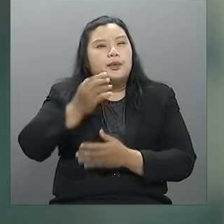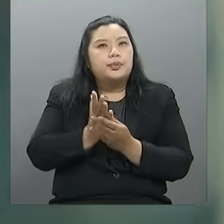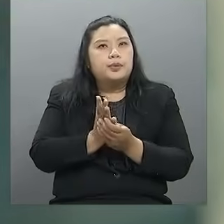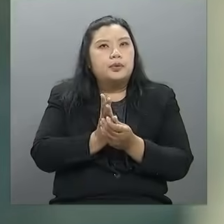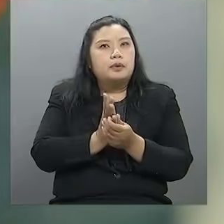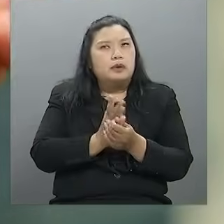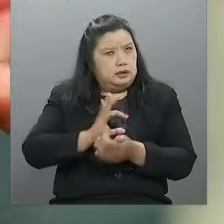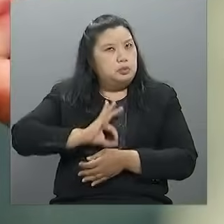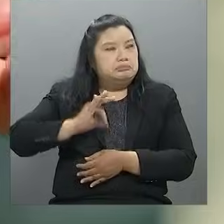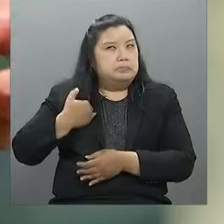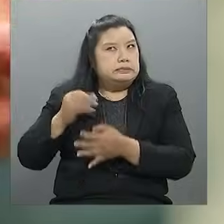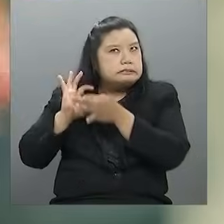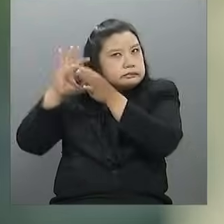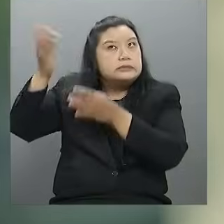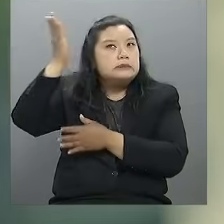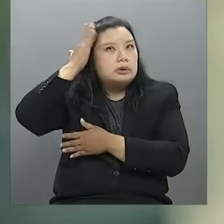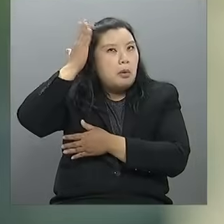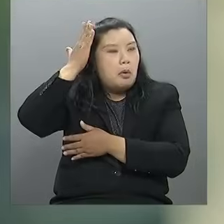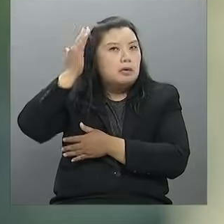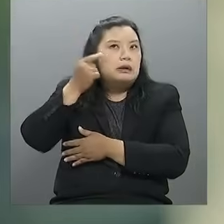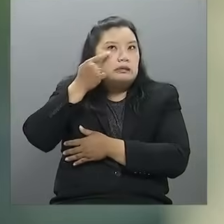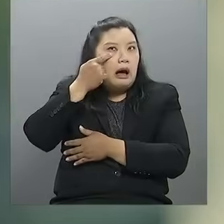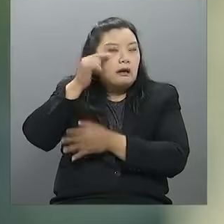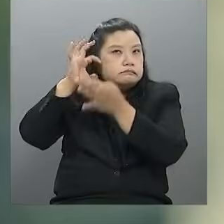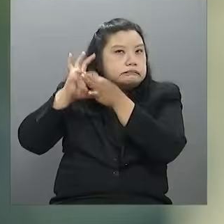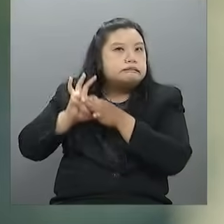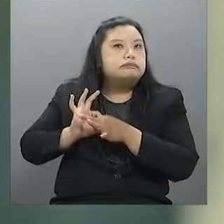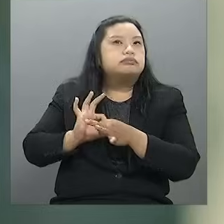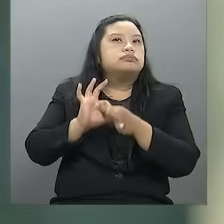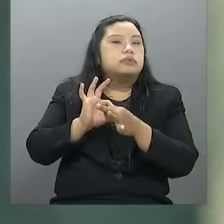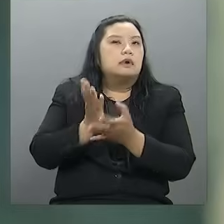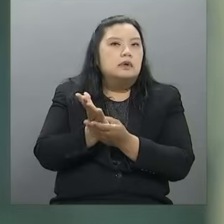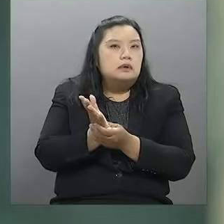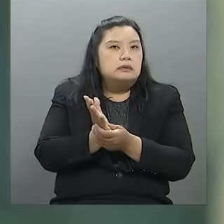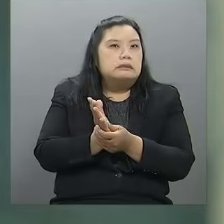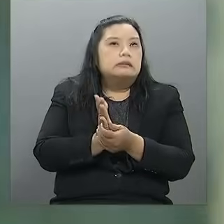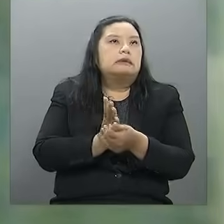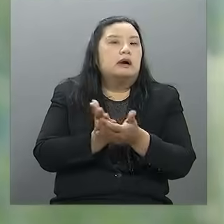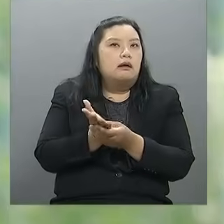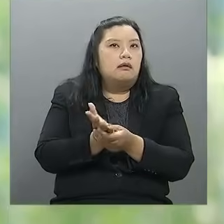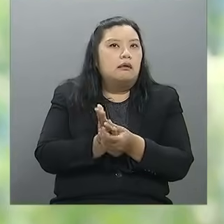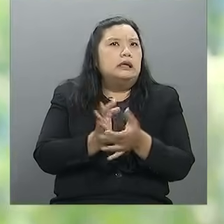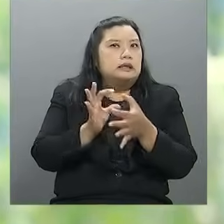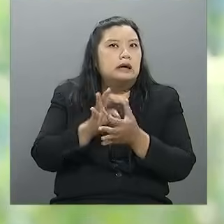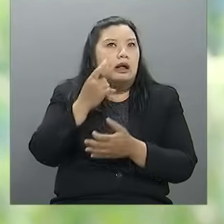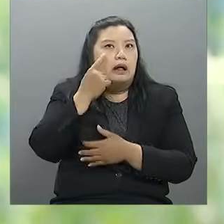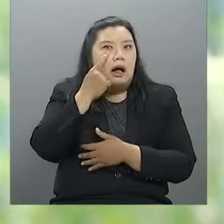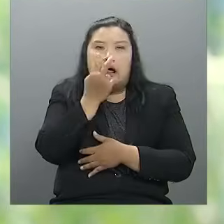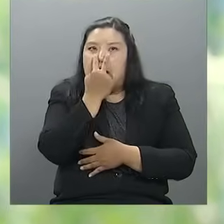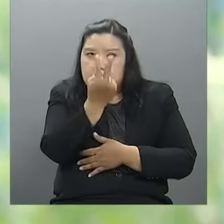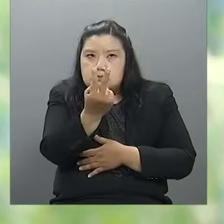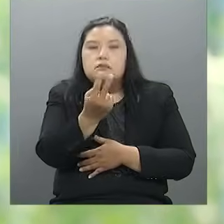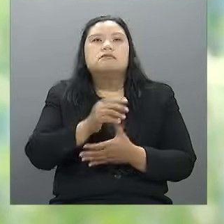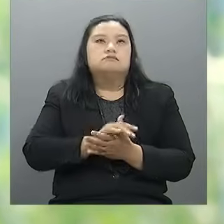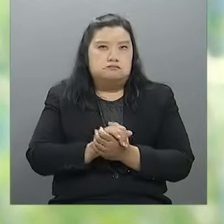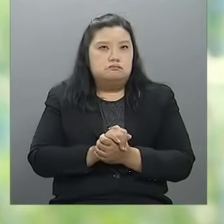ี่อาจาร์บอกมนมผลกับเรื่องของการบ้เห็นจากหนาเมรคเรา